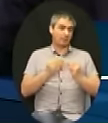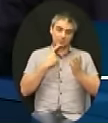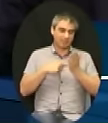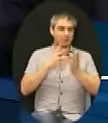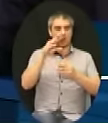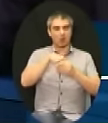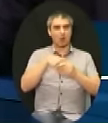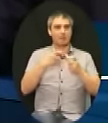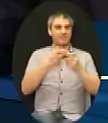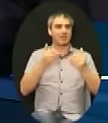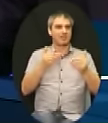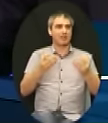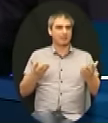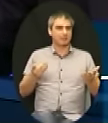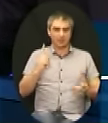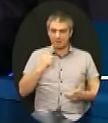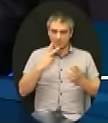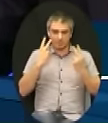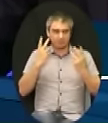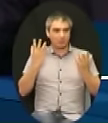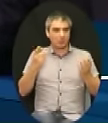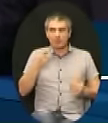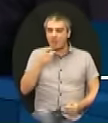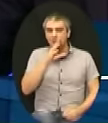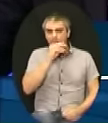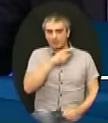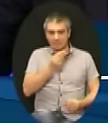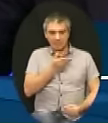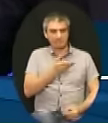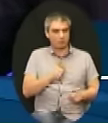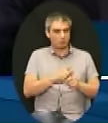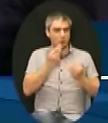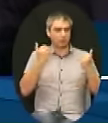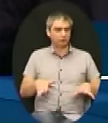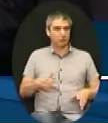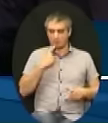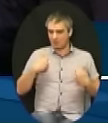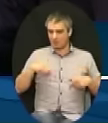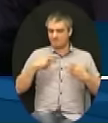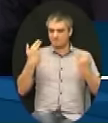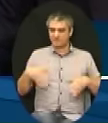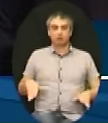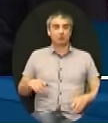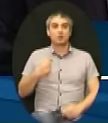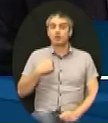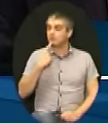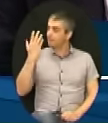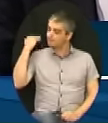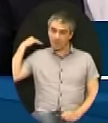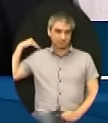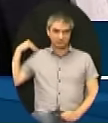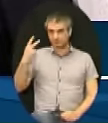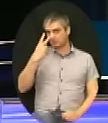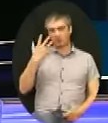אם כוללים גם את קדימה, אבל באופן עקרוני, אתה מתייחס אל הדבר הזה כאל כישלון, אתה אומר, פישלנו. אני אומר שמאז תסתכל